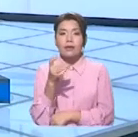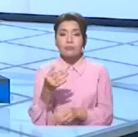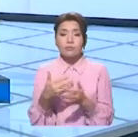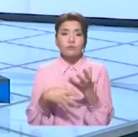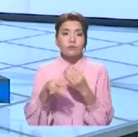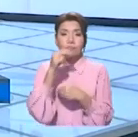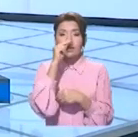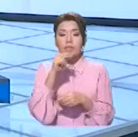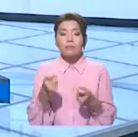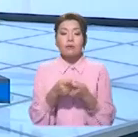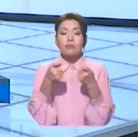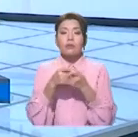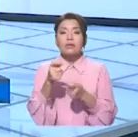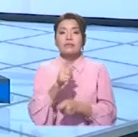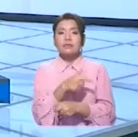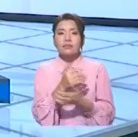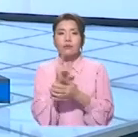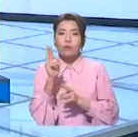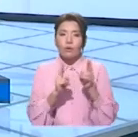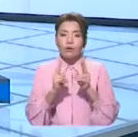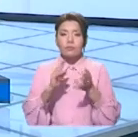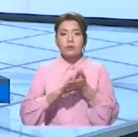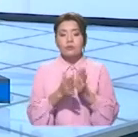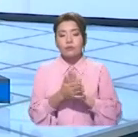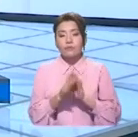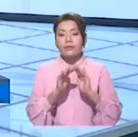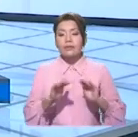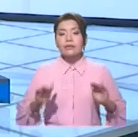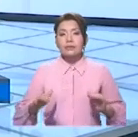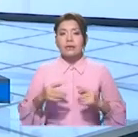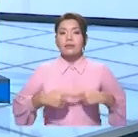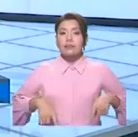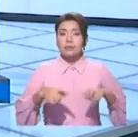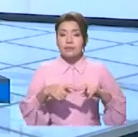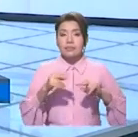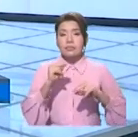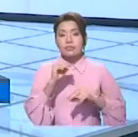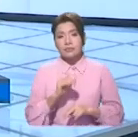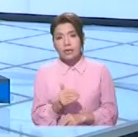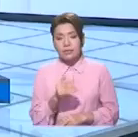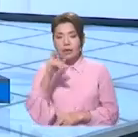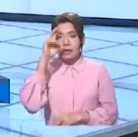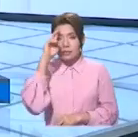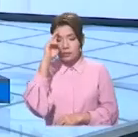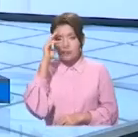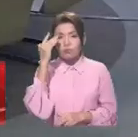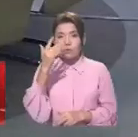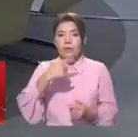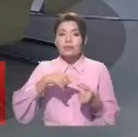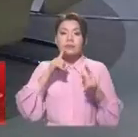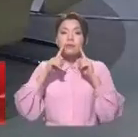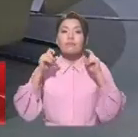виной многочисленные нарушения санитарных норм и условий проживания в детских учреждениях, как частных, так и государственных. На